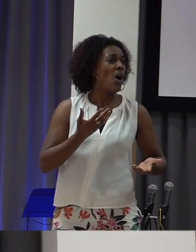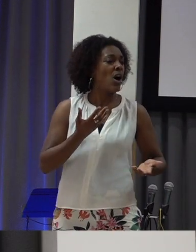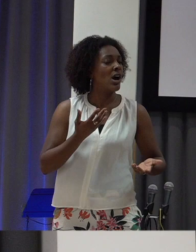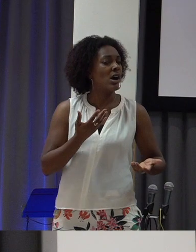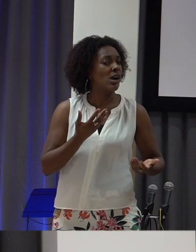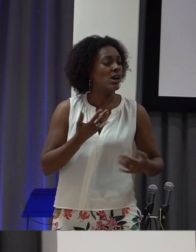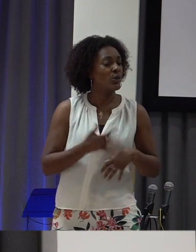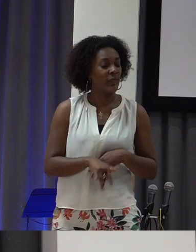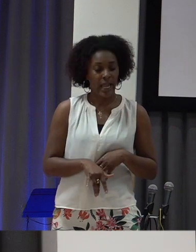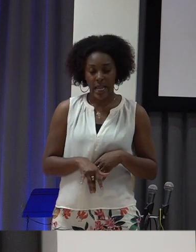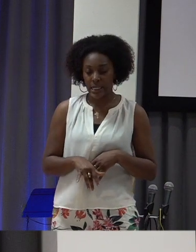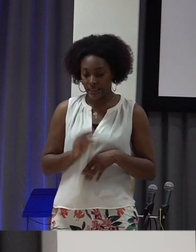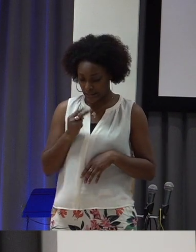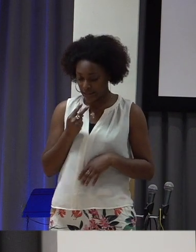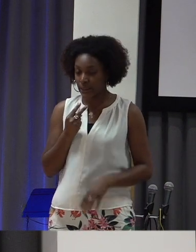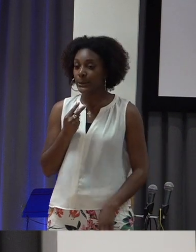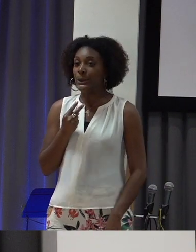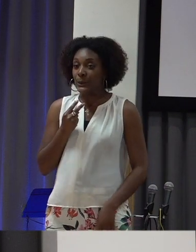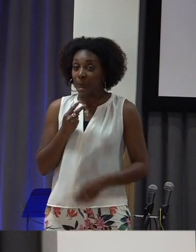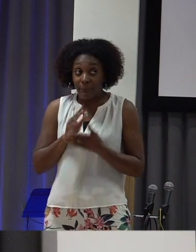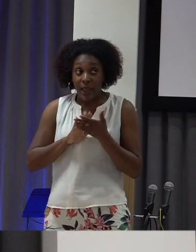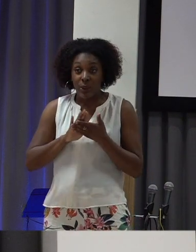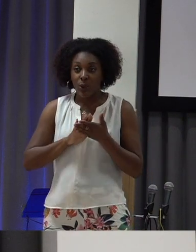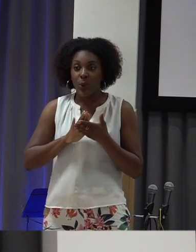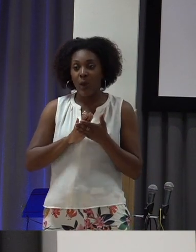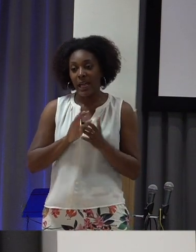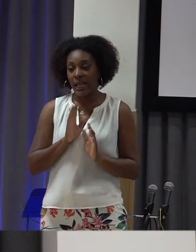ensuite, il se récusait parce qu'il disait «